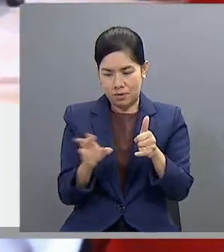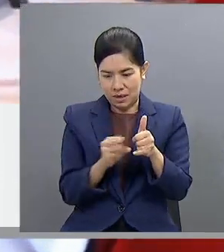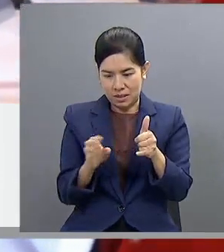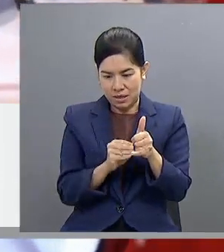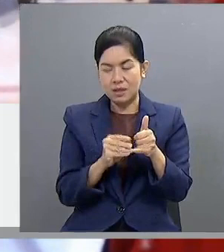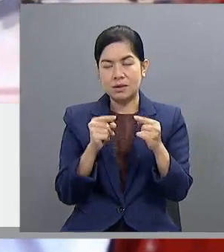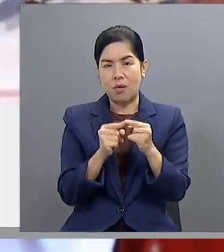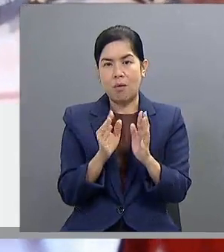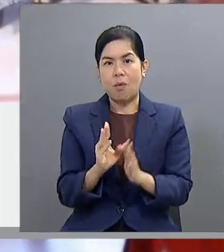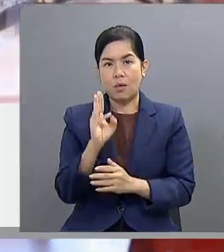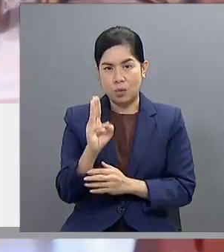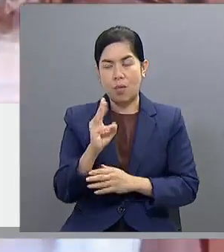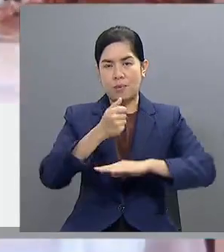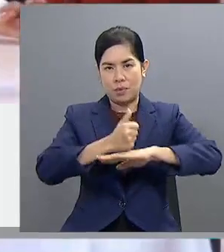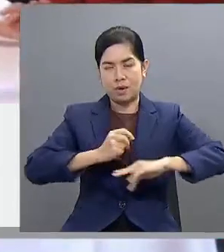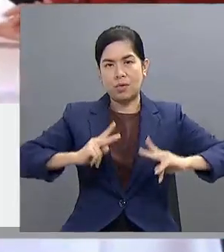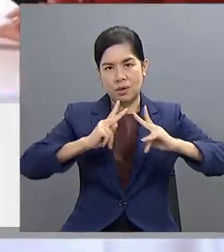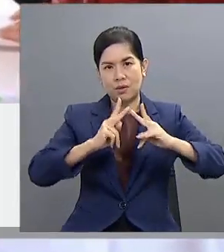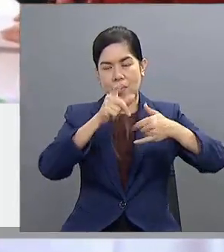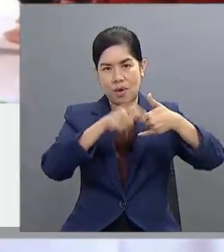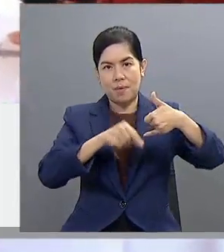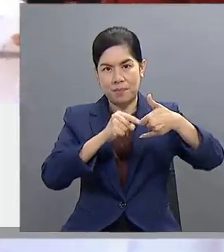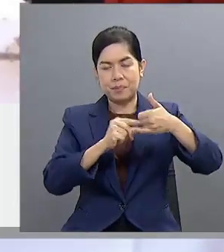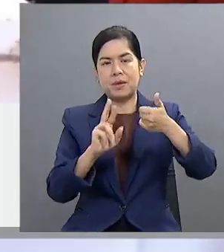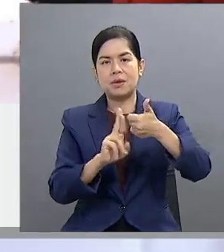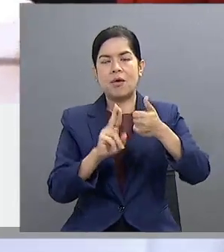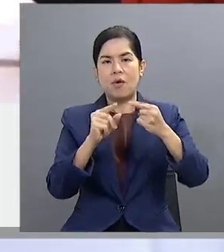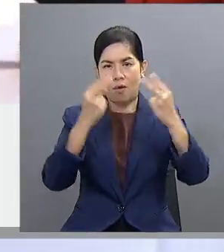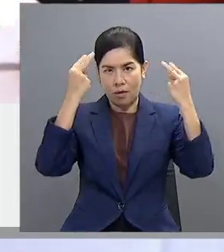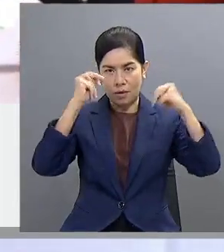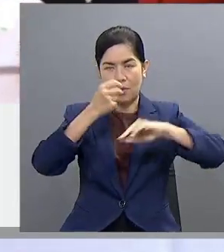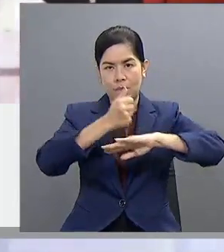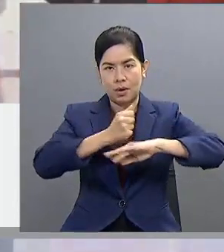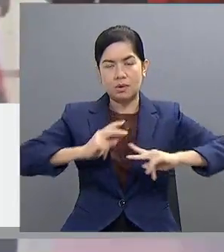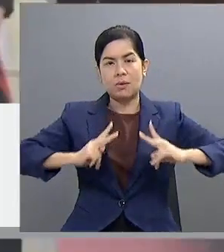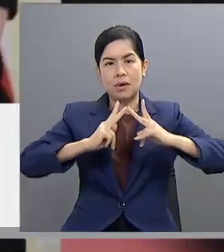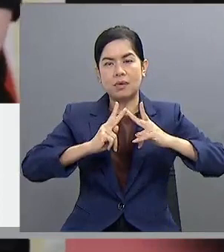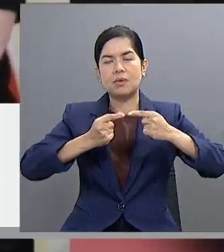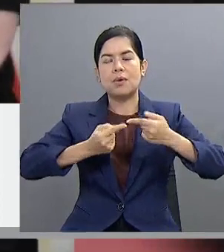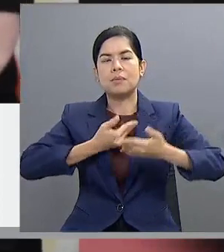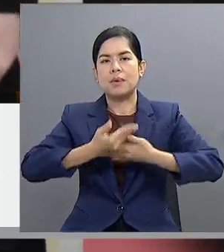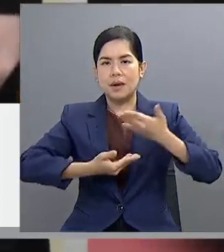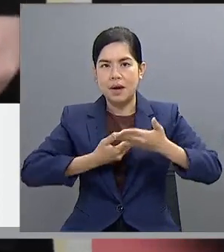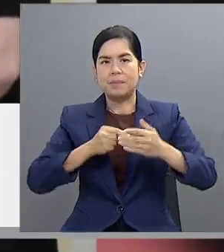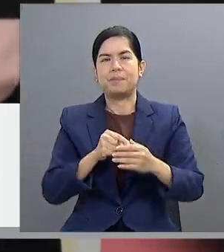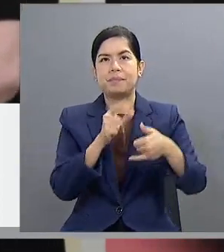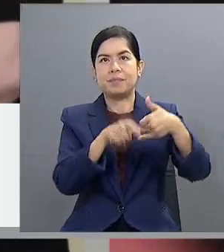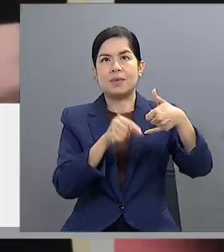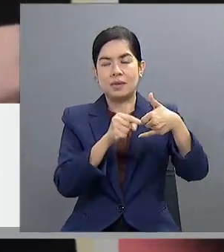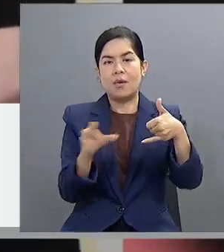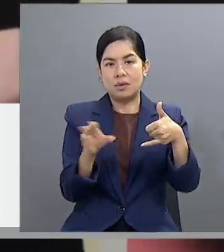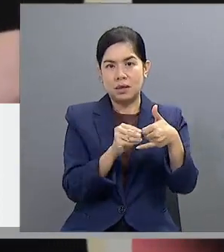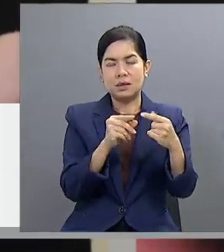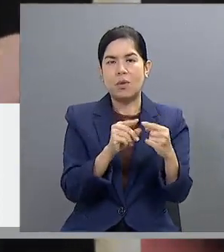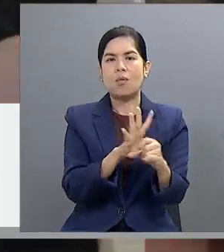จากนายอนุทินก็มีนายจุรินทร์ลักษณะวิศิษฏ์รองนายกรัฐมนตรีและรัฐมนตรีว่าการกระทรวงพาณิชย์เต็มที่ป่วยคน 19หลังเดินทาง